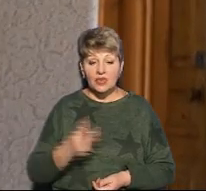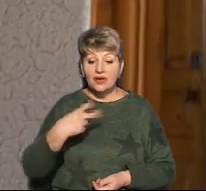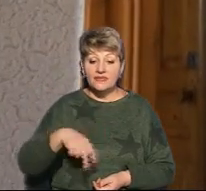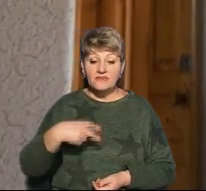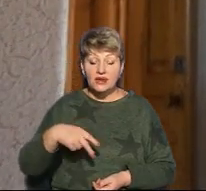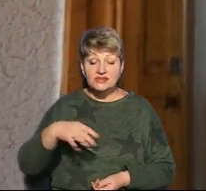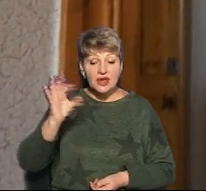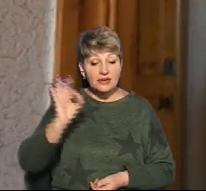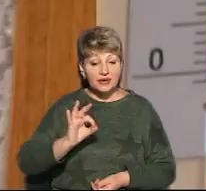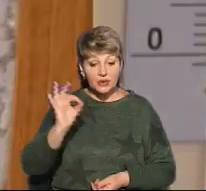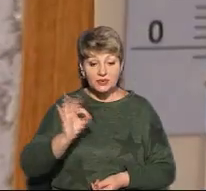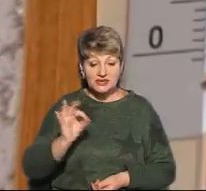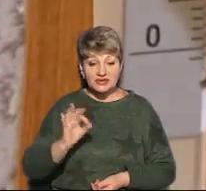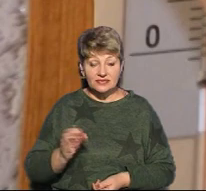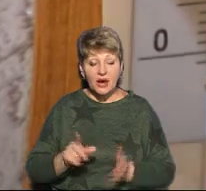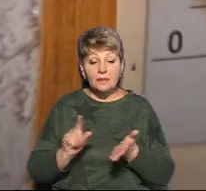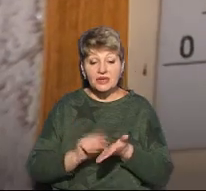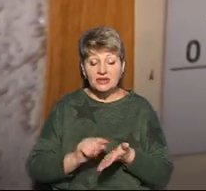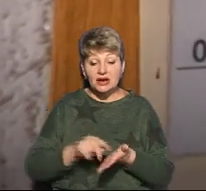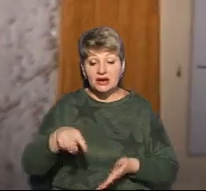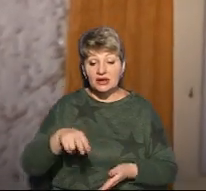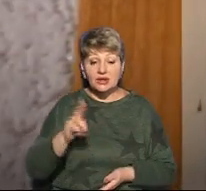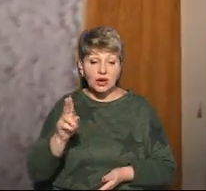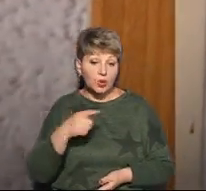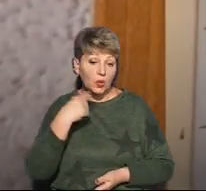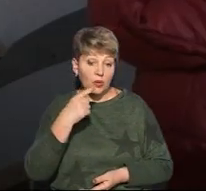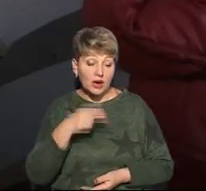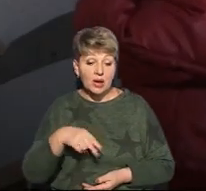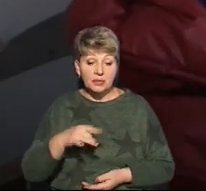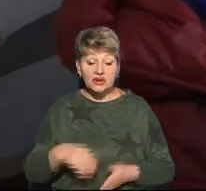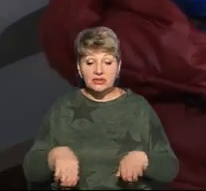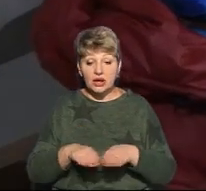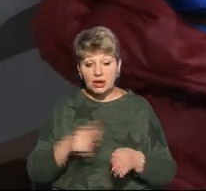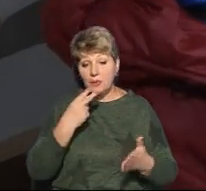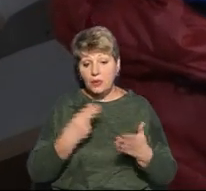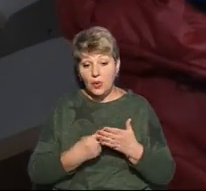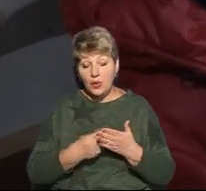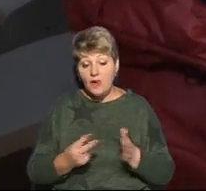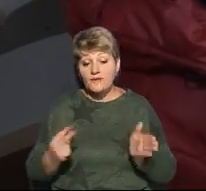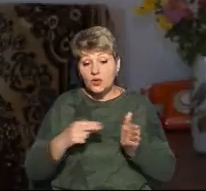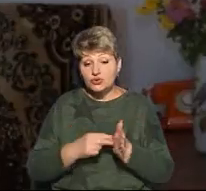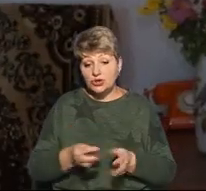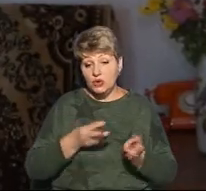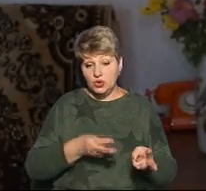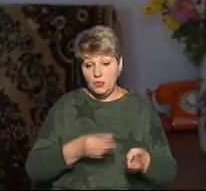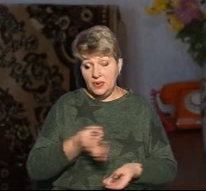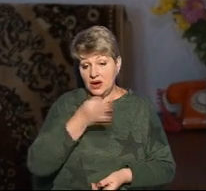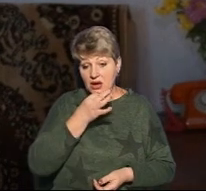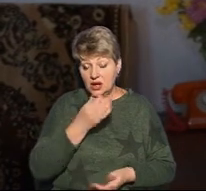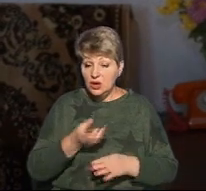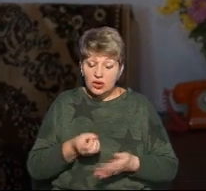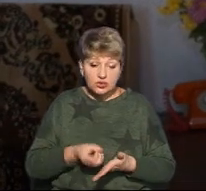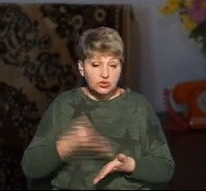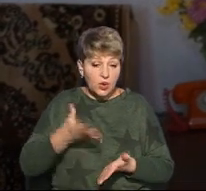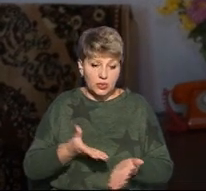20 градусів. Пенсіонерка Лідія Кадуха говорить, при таких показниках вмикати опалення рано. Дуже дорого